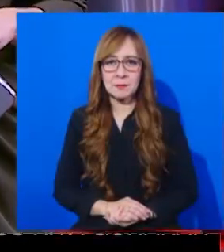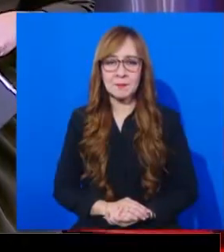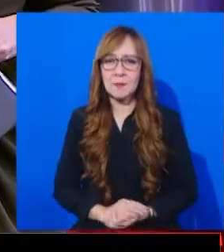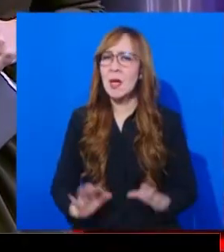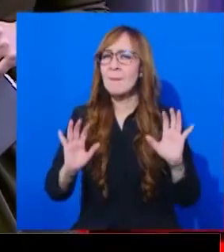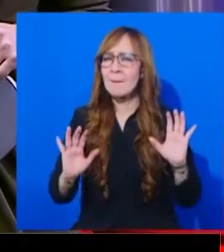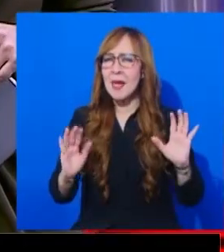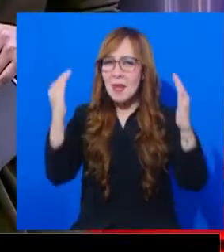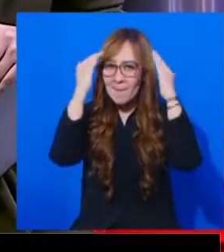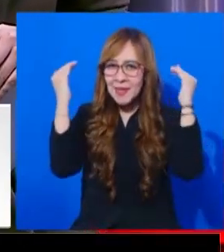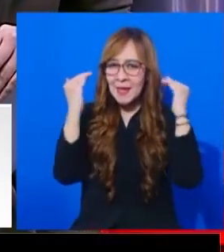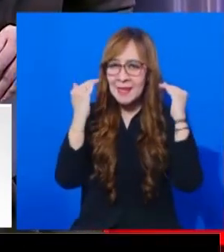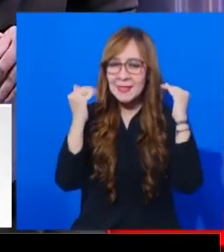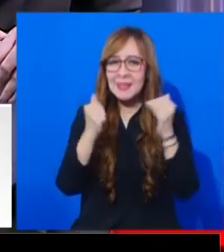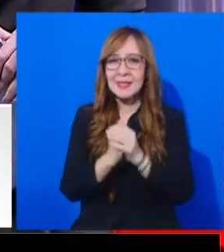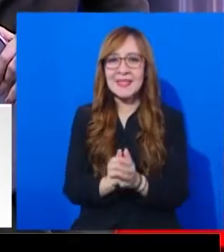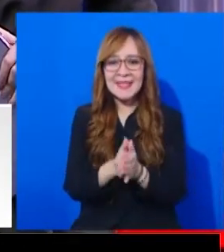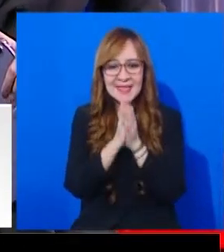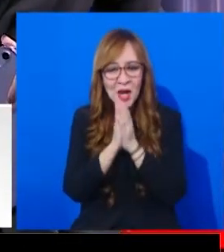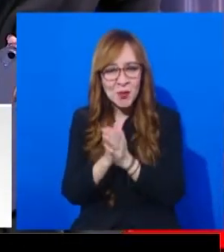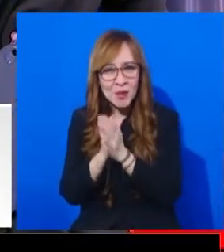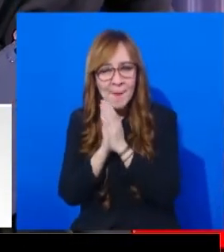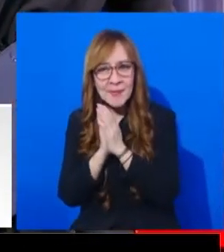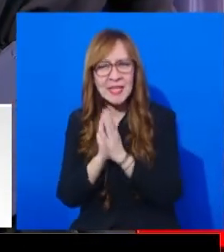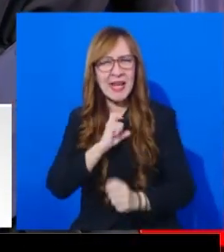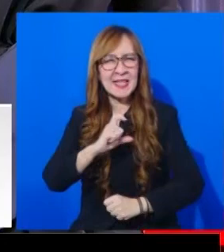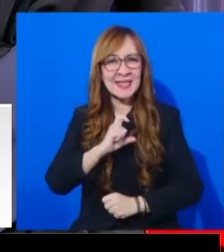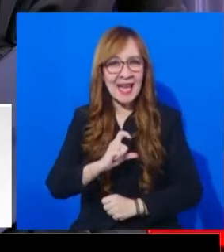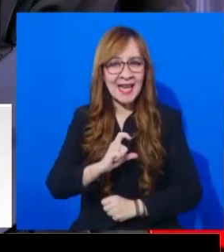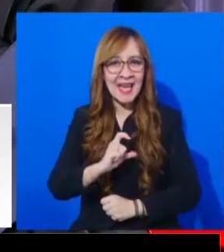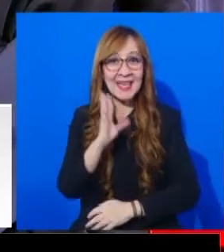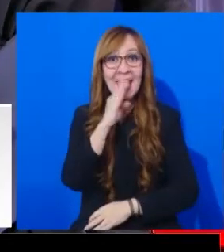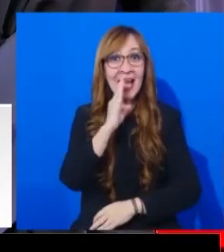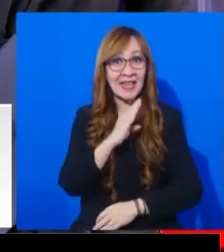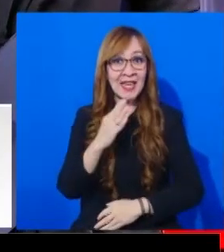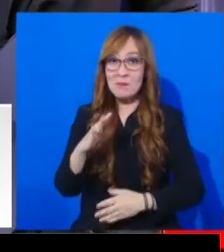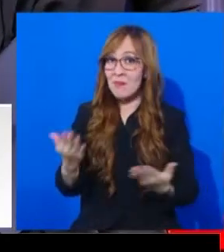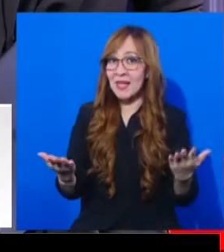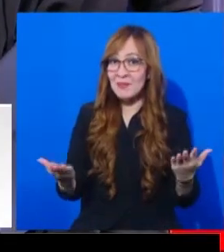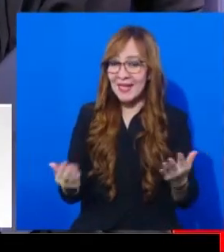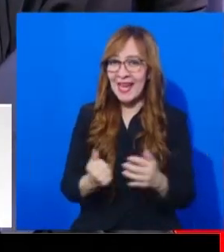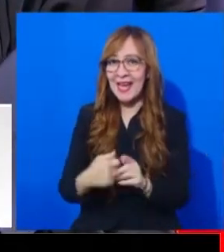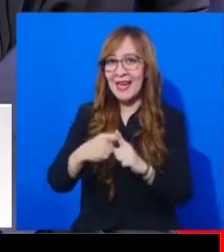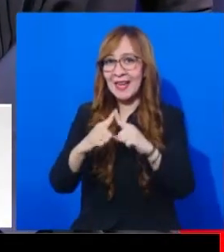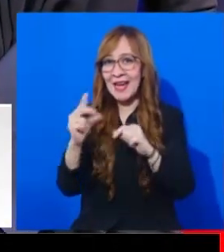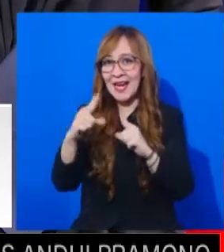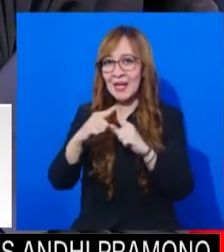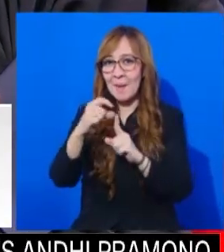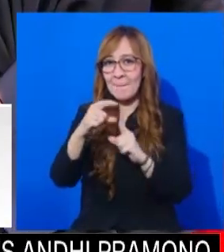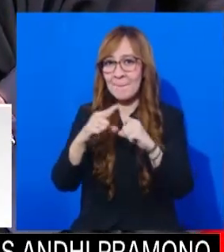Puluhan petani di Probolinggo melakukan silaturahmi dengan cara yang tidak biasa. Mereka menggelar karapan sapi pembajak sawah atau